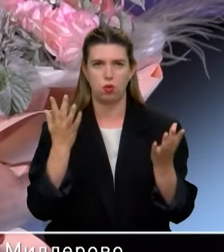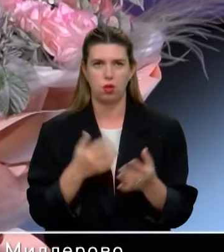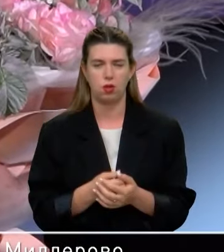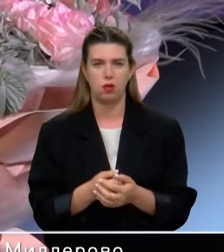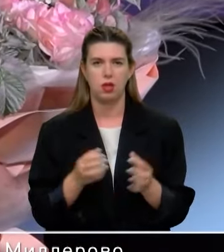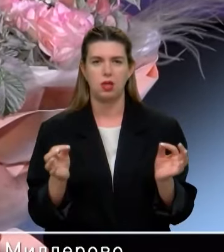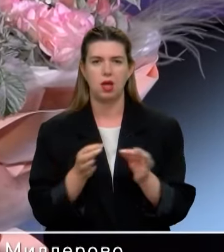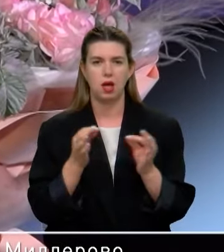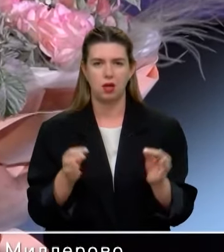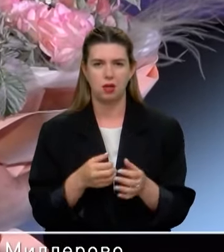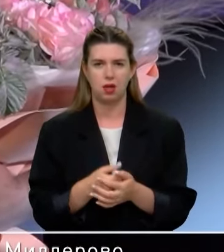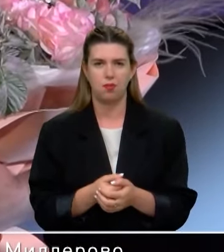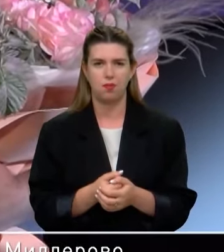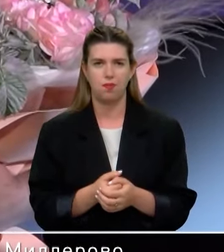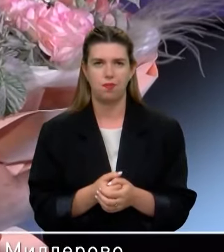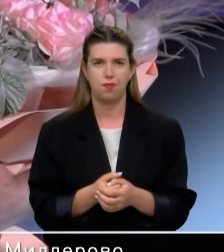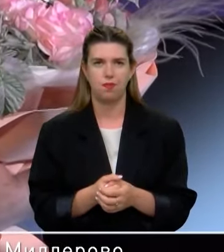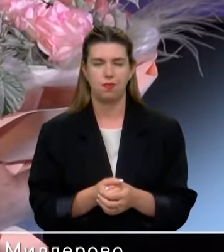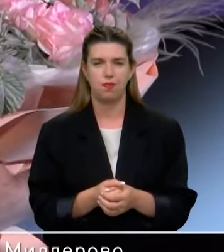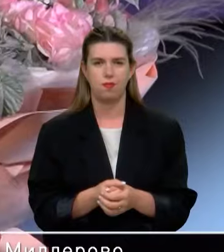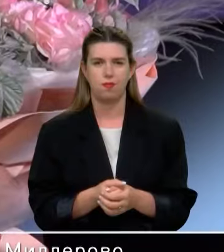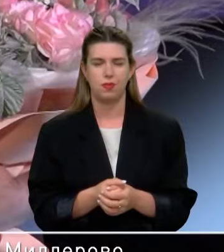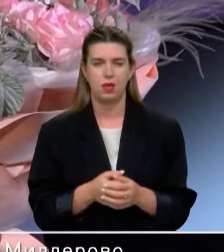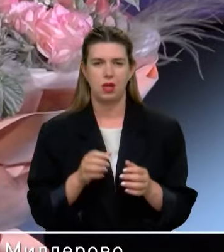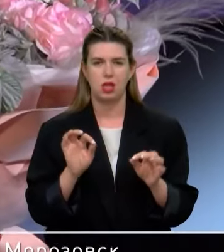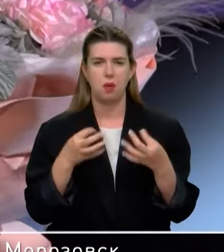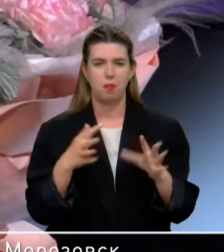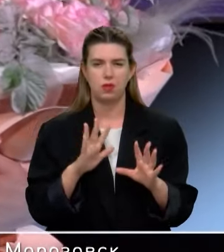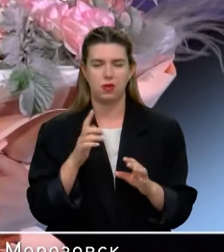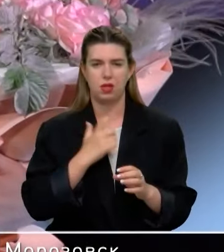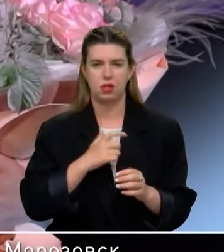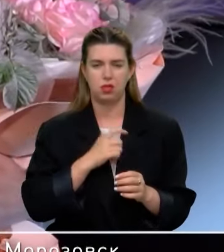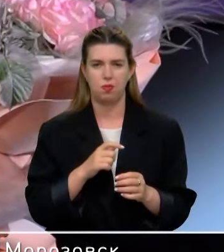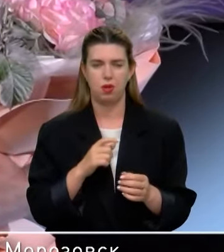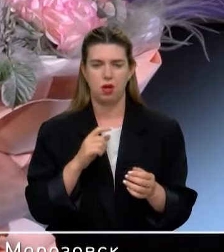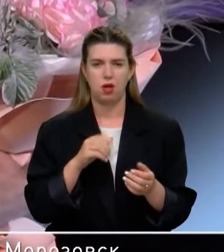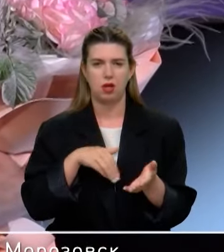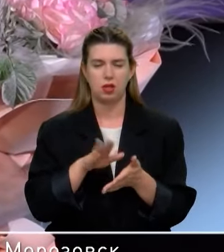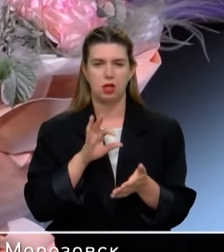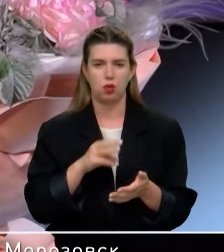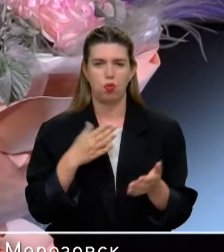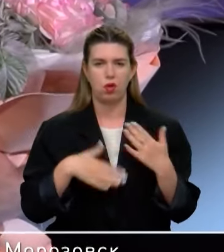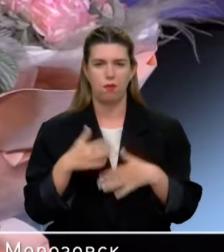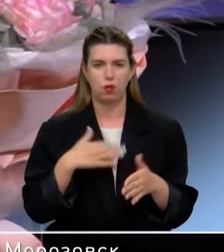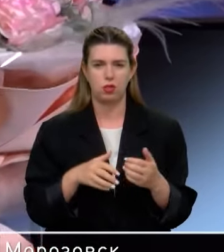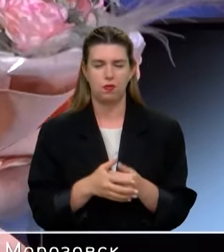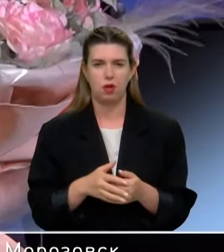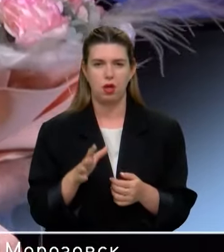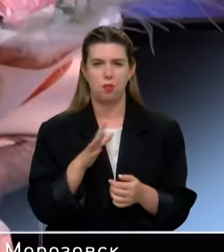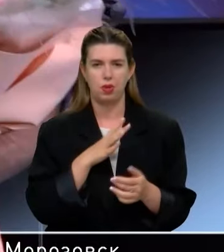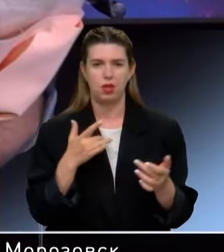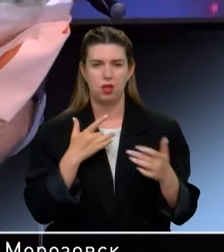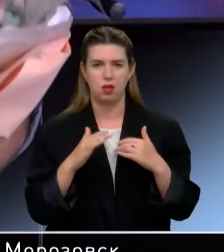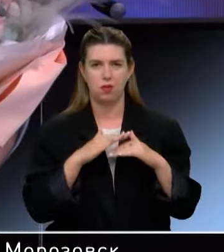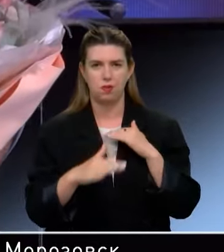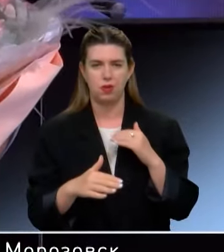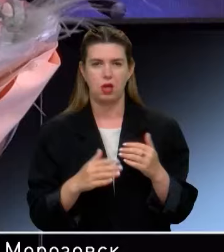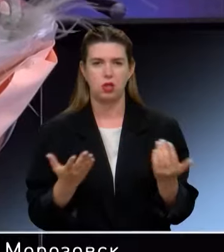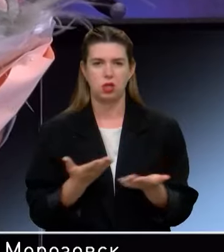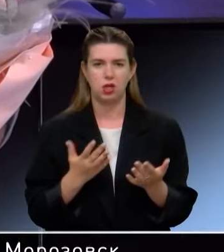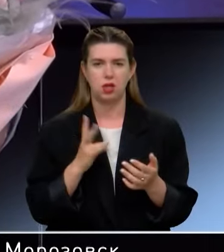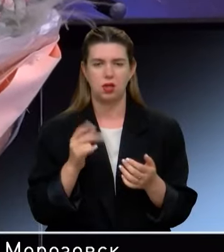коем случае не позволяйте себе отказаться от удовольствия быть на сцене